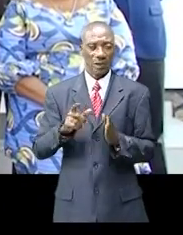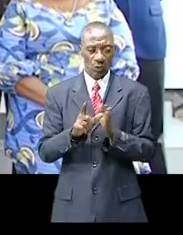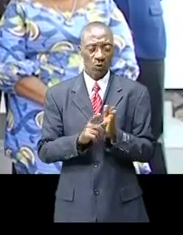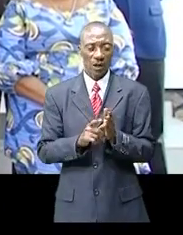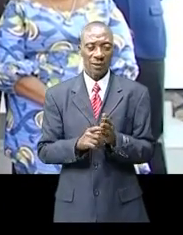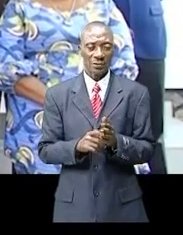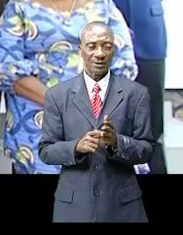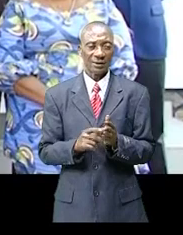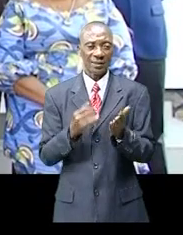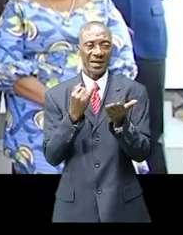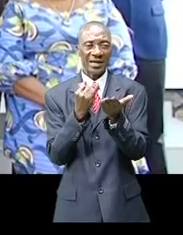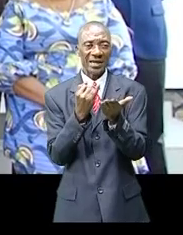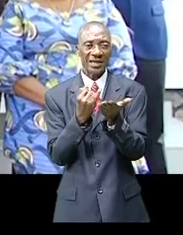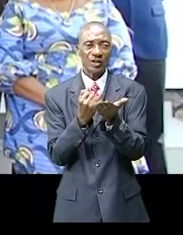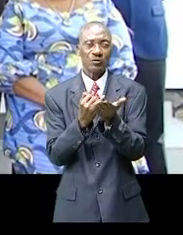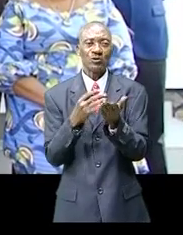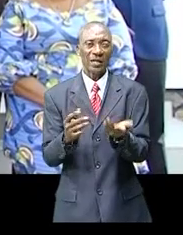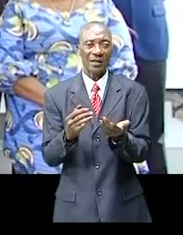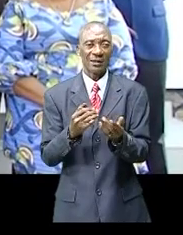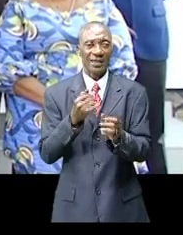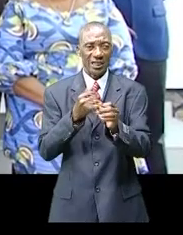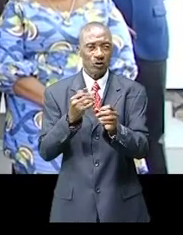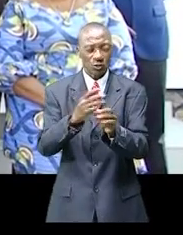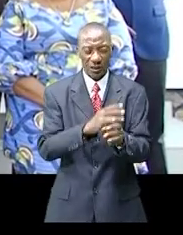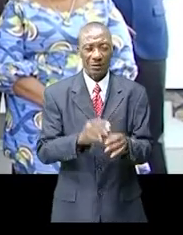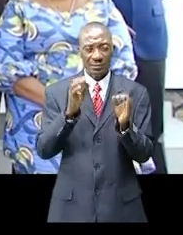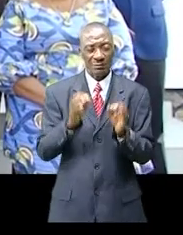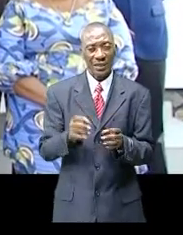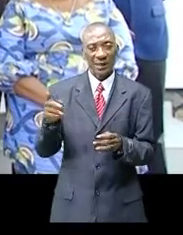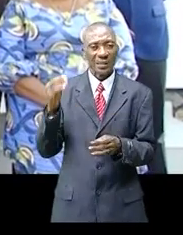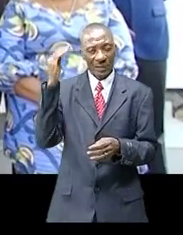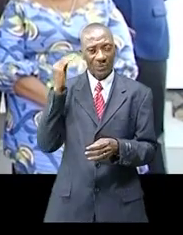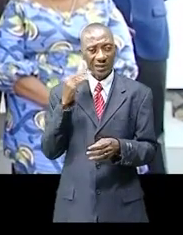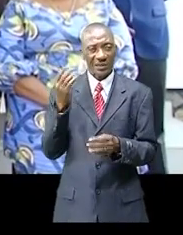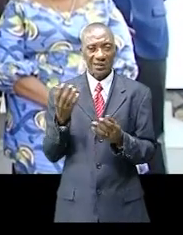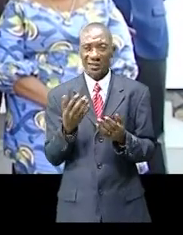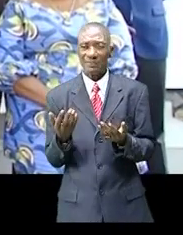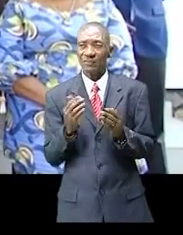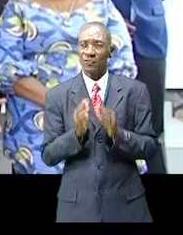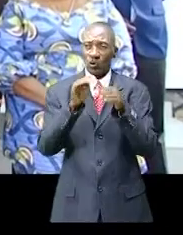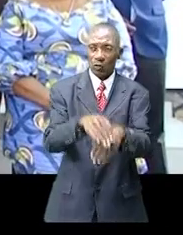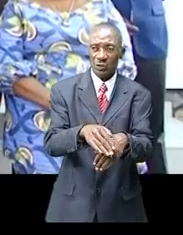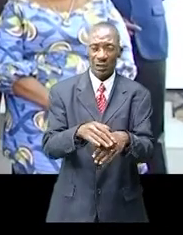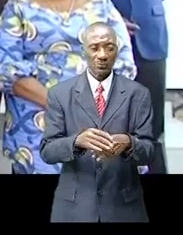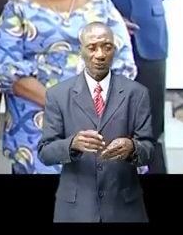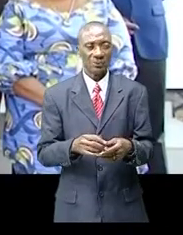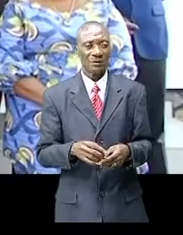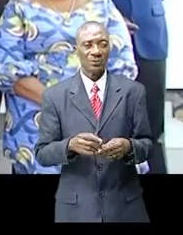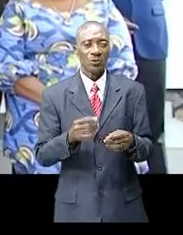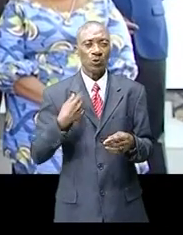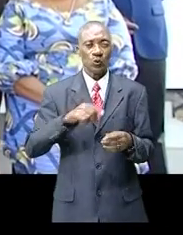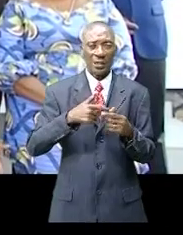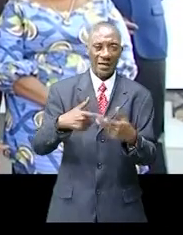contrôler les gouvernements provinciaux. Mais lui cherche un moratoire pour que nous puissions laisser les gouvernements provinciaux, donc les